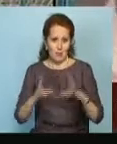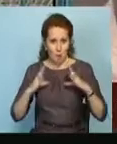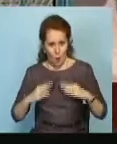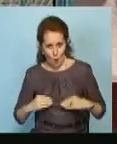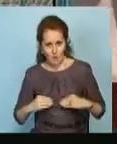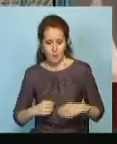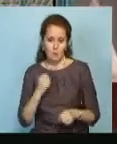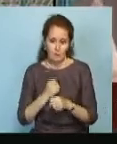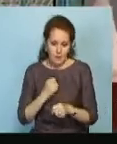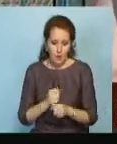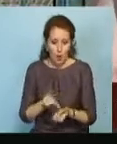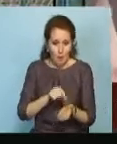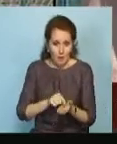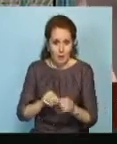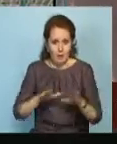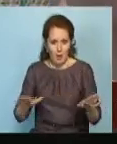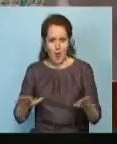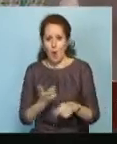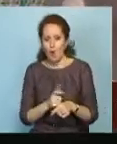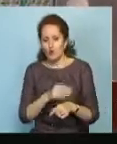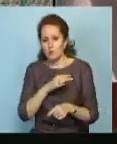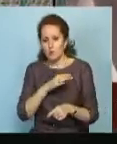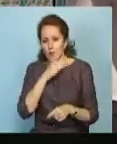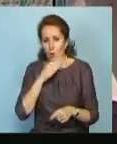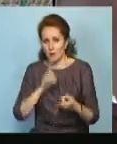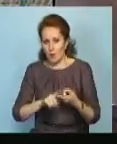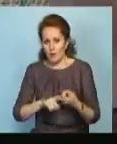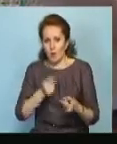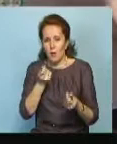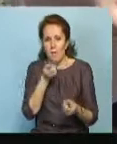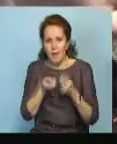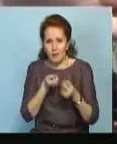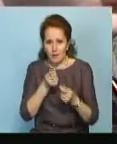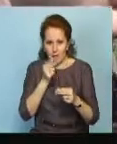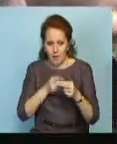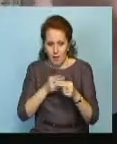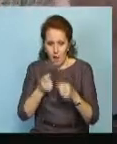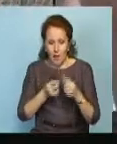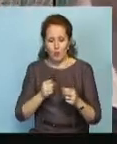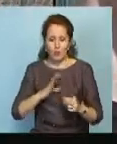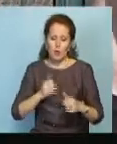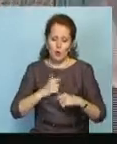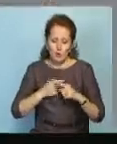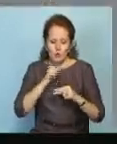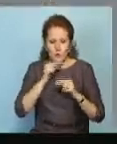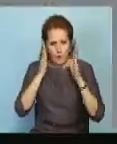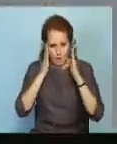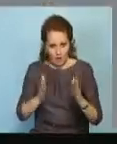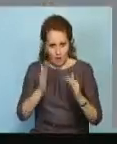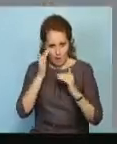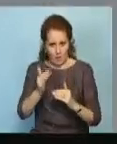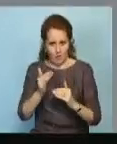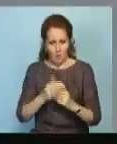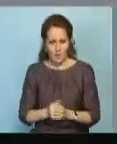примеру, копийный самолет, то там очень многое зависит от мелких деталей, и при их изготовлении нужно быть очень сконцентрированным. Сложно не